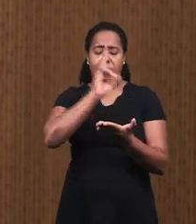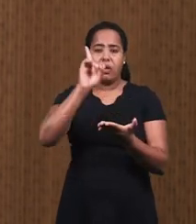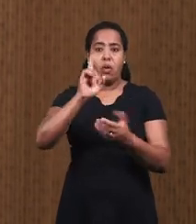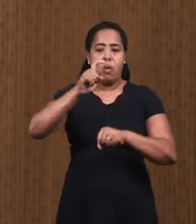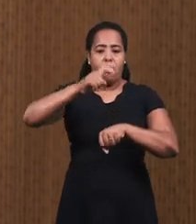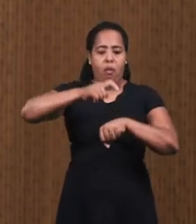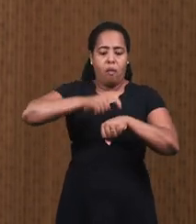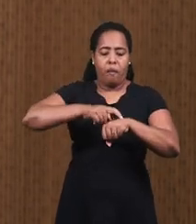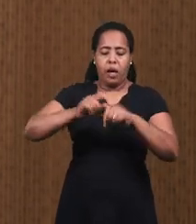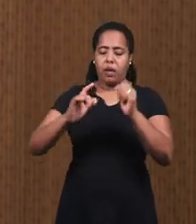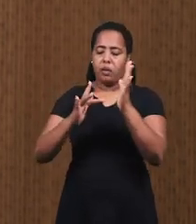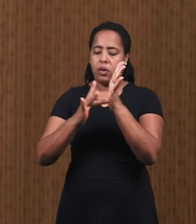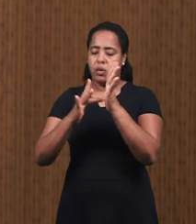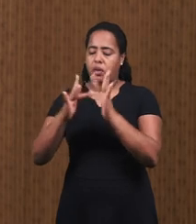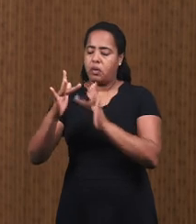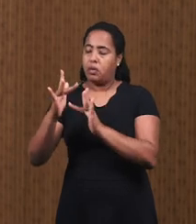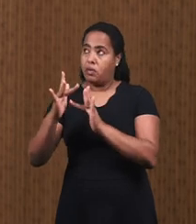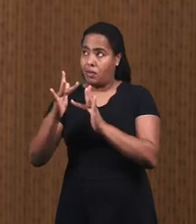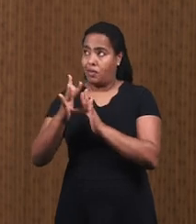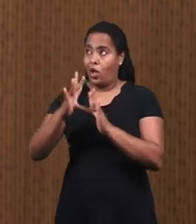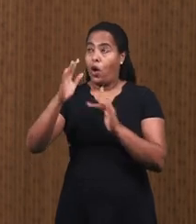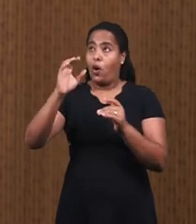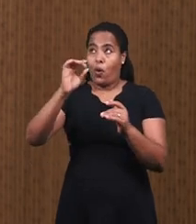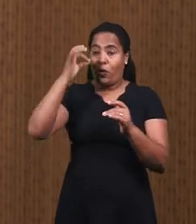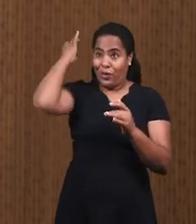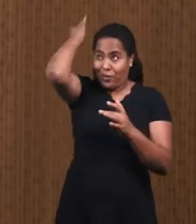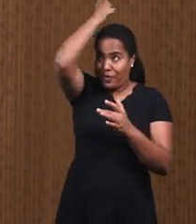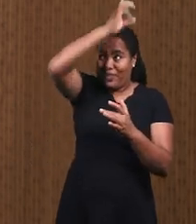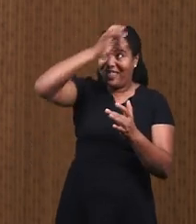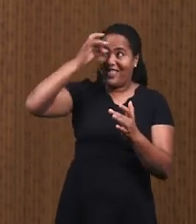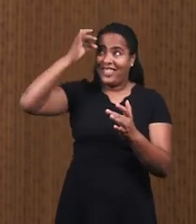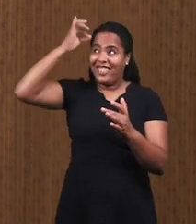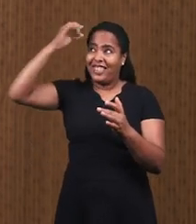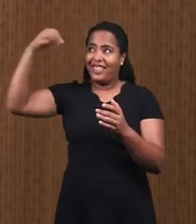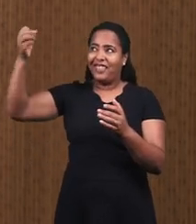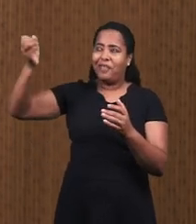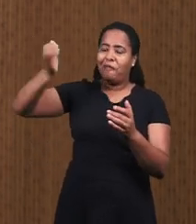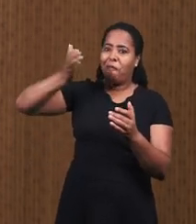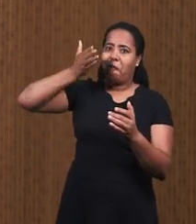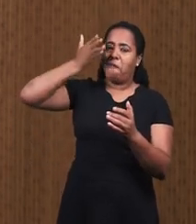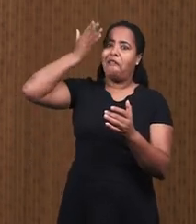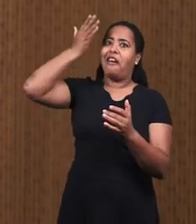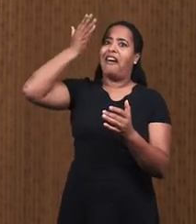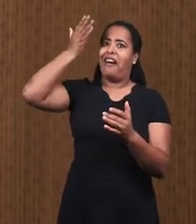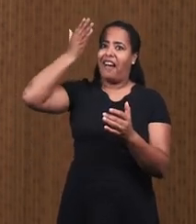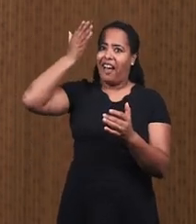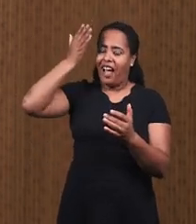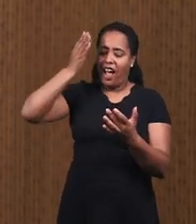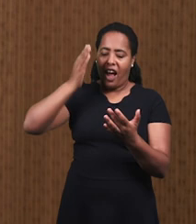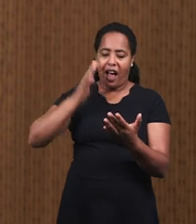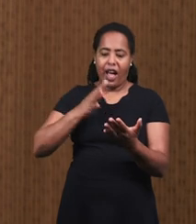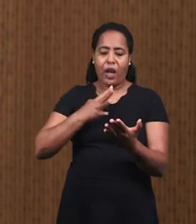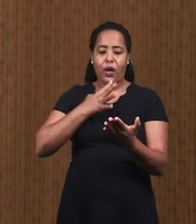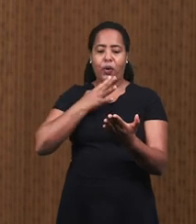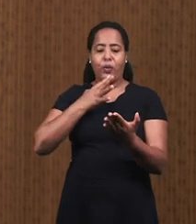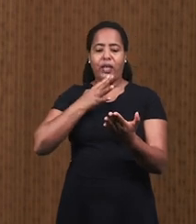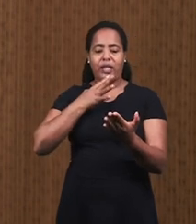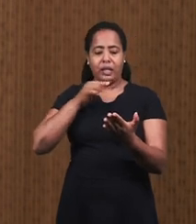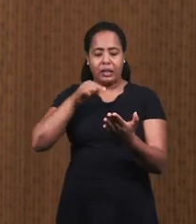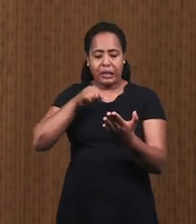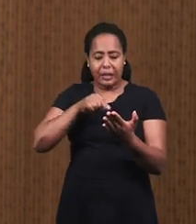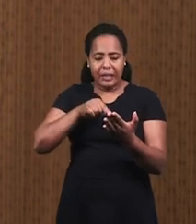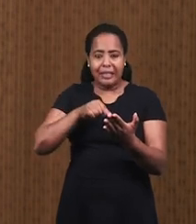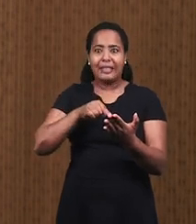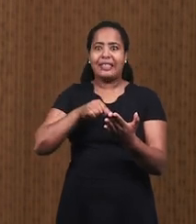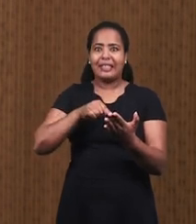mystère de la parole de la vie quand le Saint-Esprit la révèle. Quand le Saint-Esprit révèle, là, vous commencez à voir la